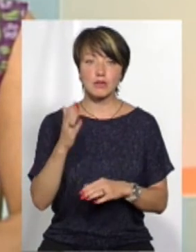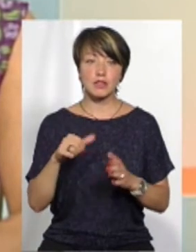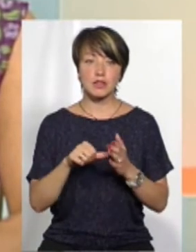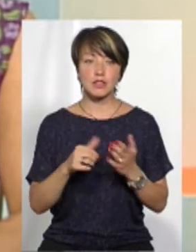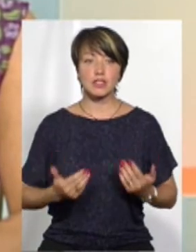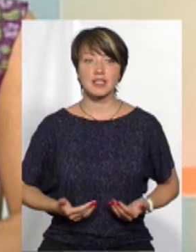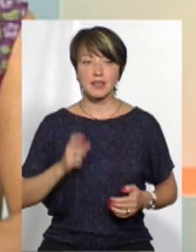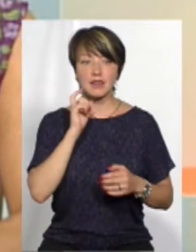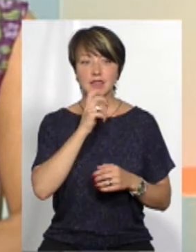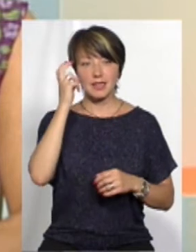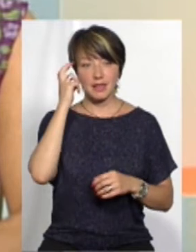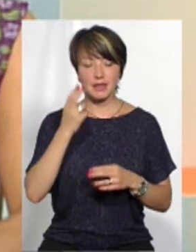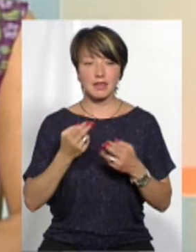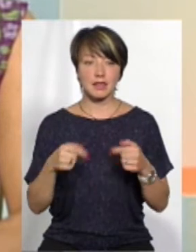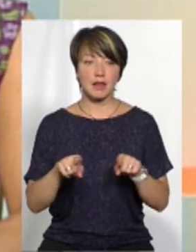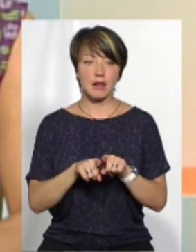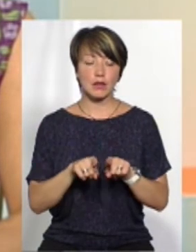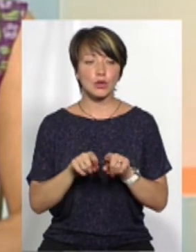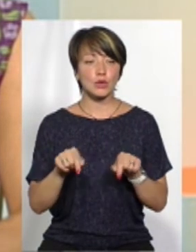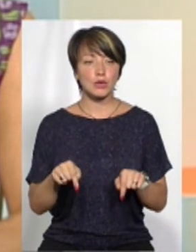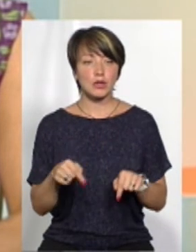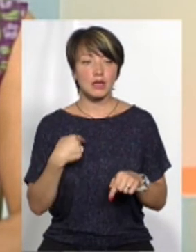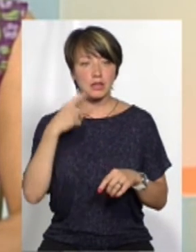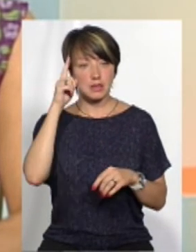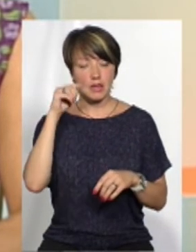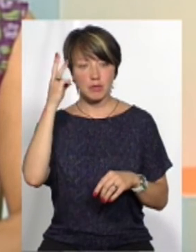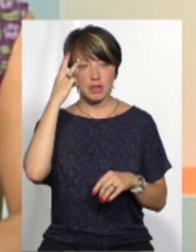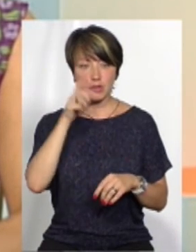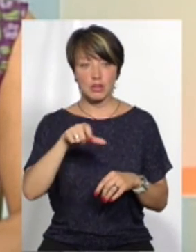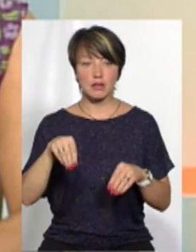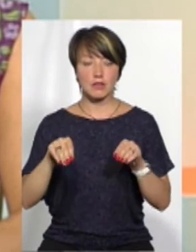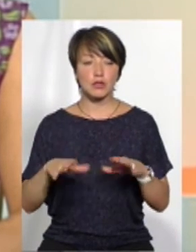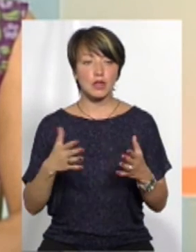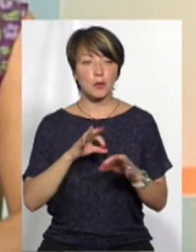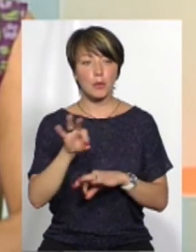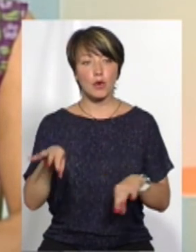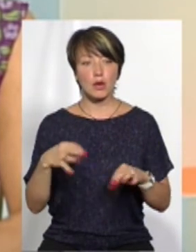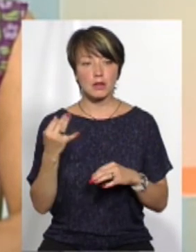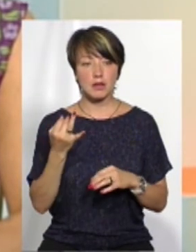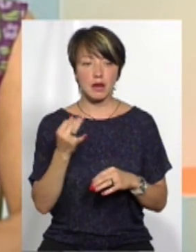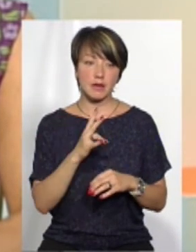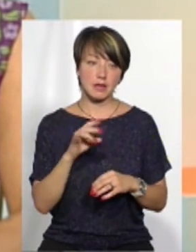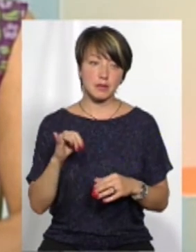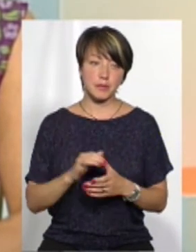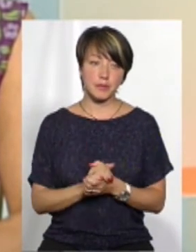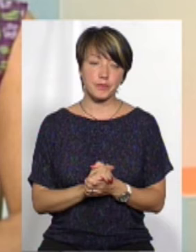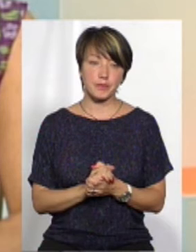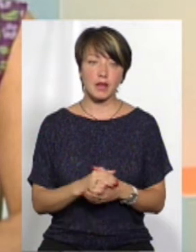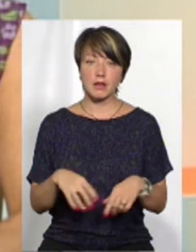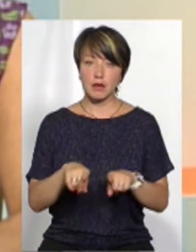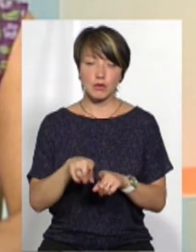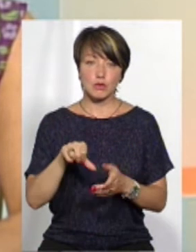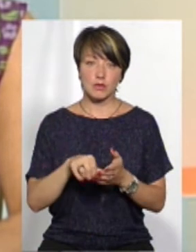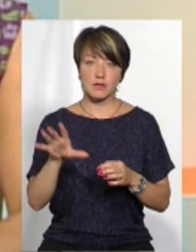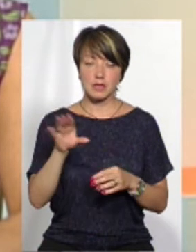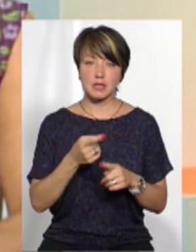там Вінниці, Києва, Чернівця, Подільська. А, що є тут, по-моєму, наскільки я знаю, це хмельничани вирішують, який проєкт їм цікавий, який ні. Але ми також приймаємо